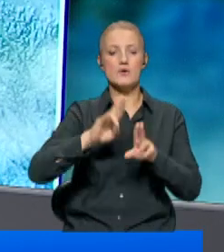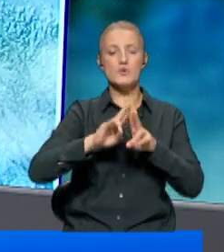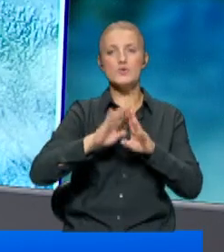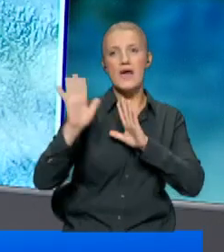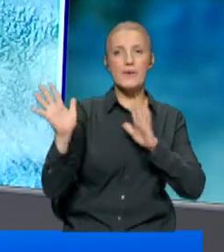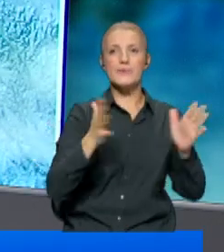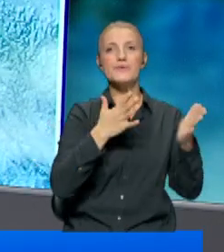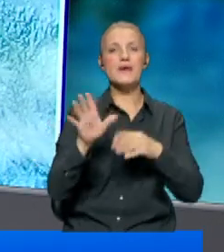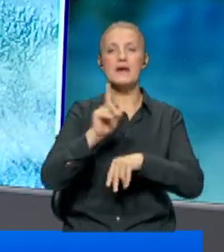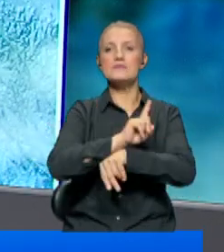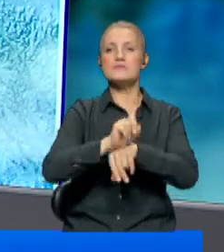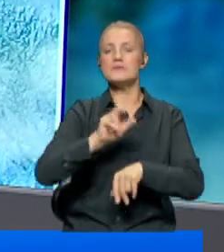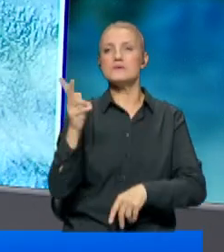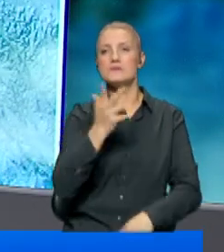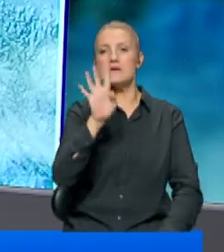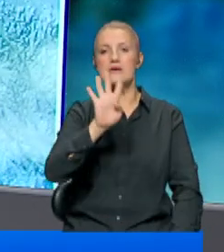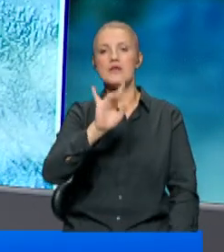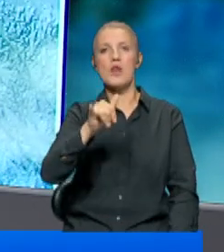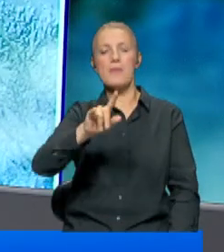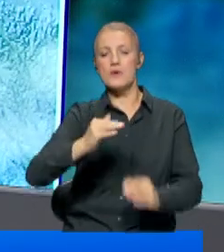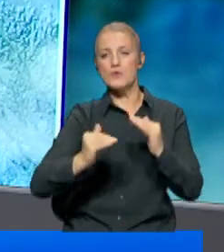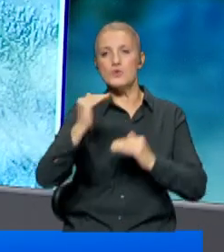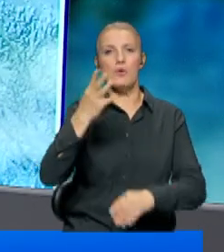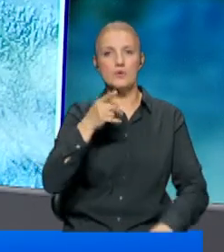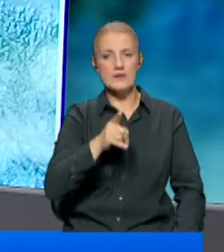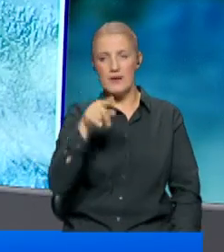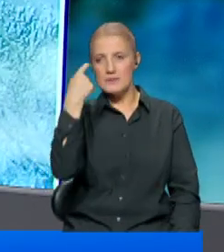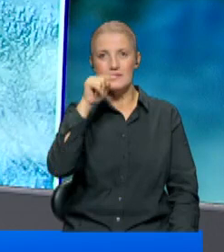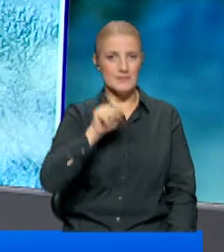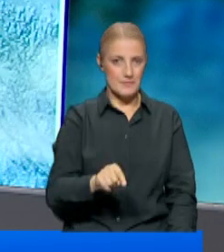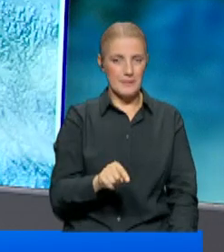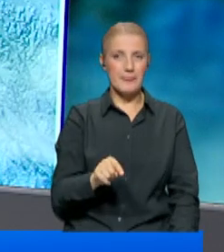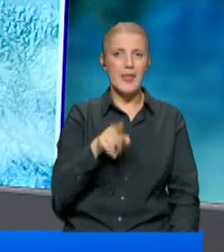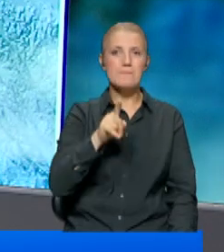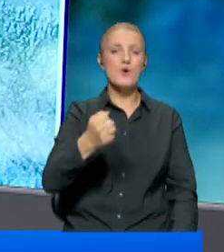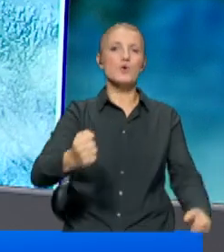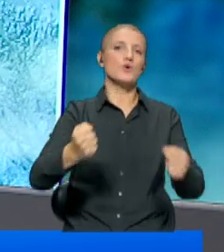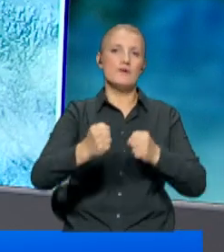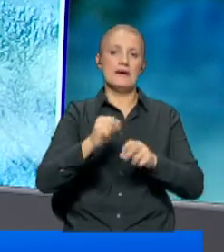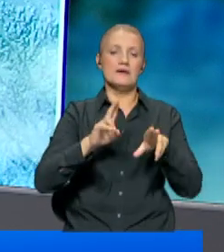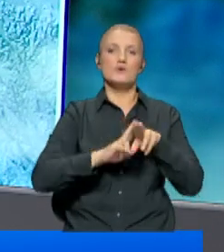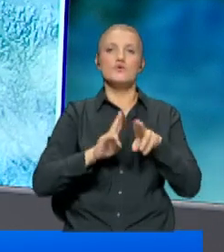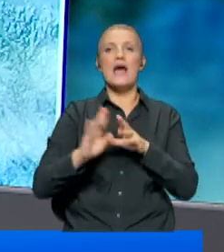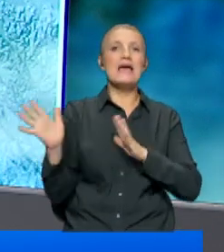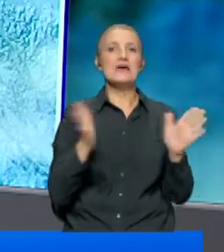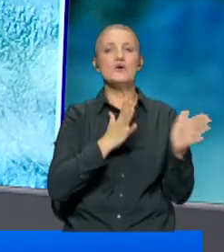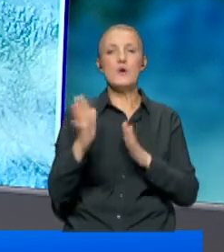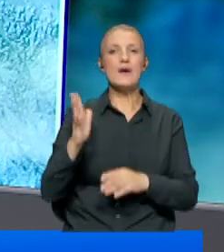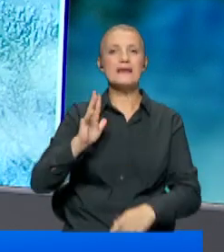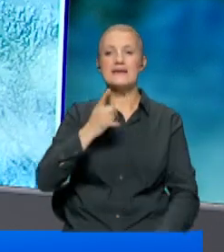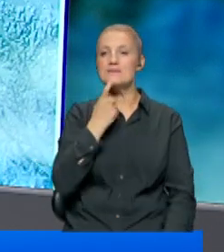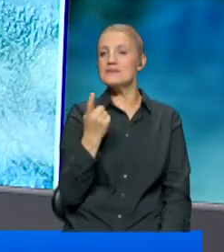Rüzgar zaman zaman saatteki hızını kaç kilometre ve üzerine çıkacak Dolayısıyla bu kuvvetli kuzey'le rüzgarlar